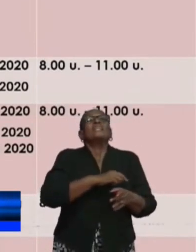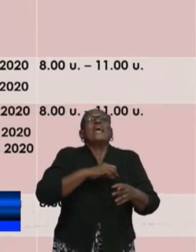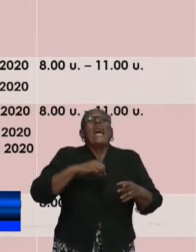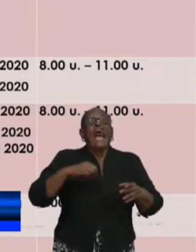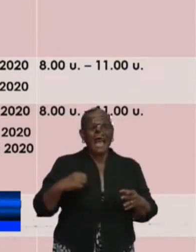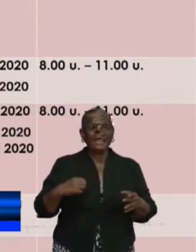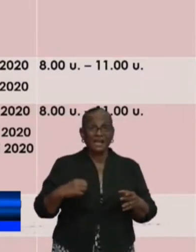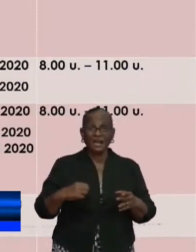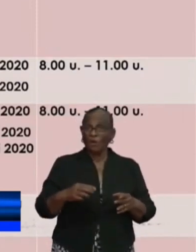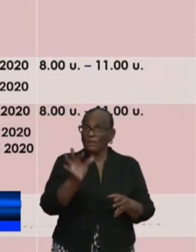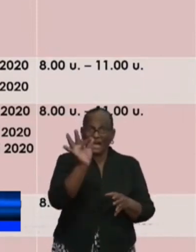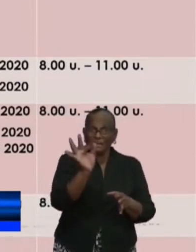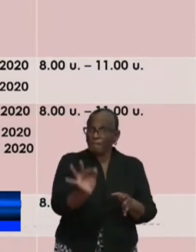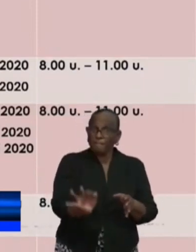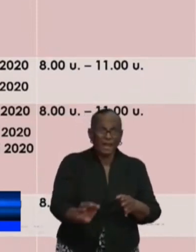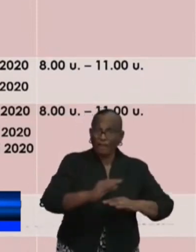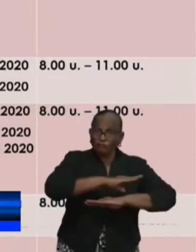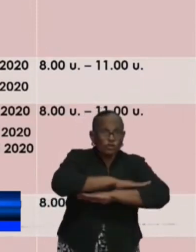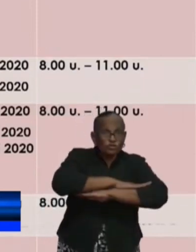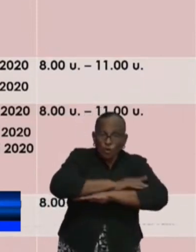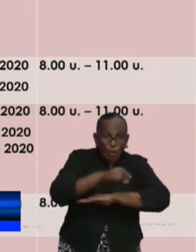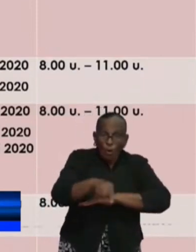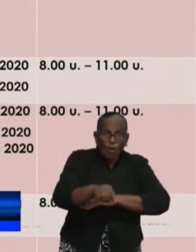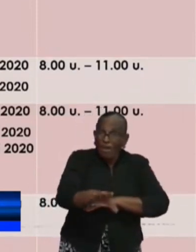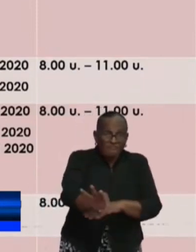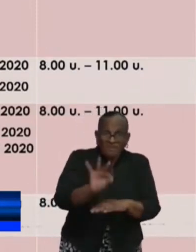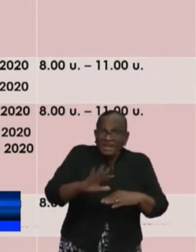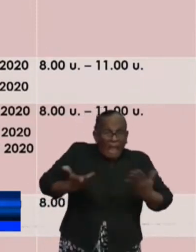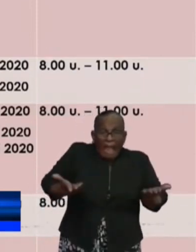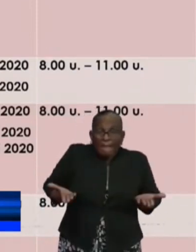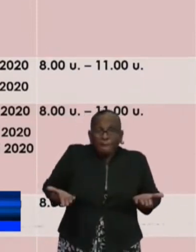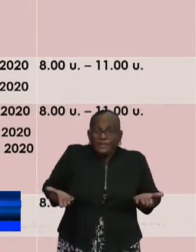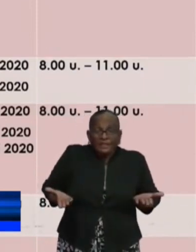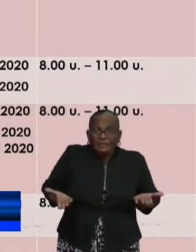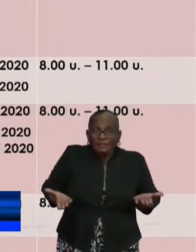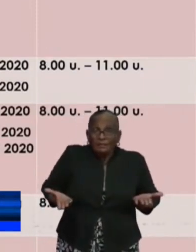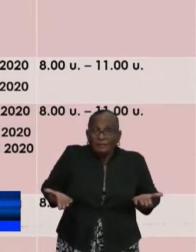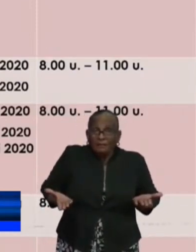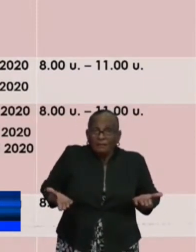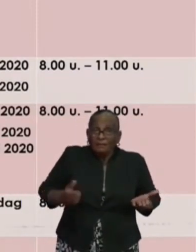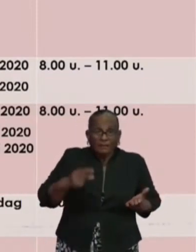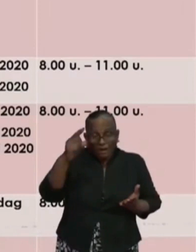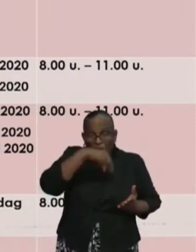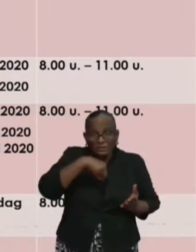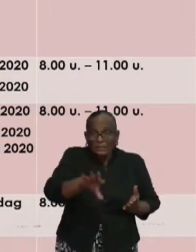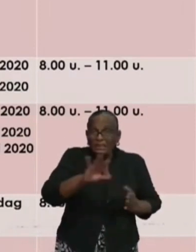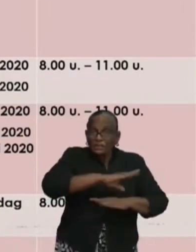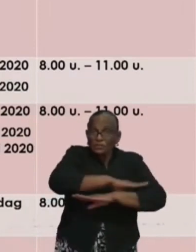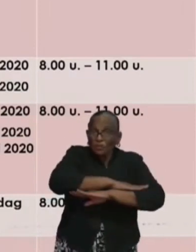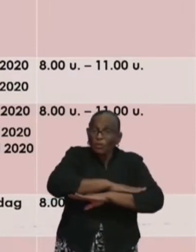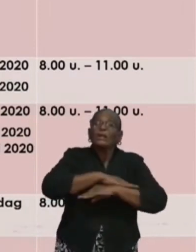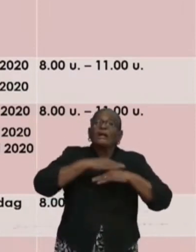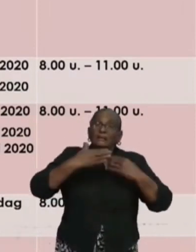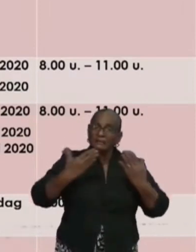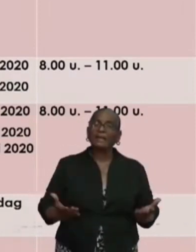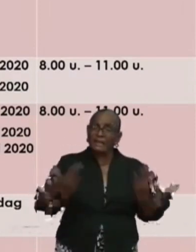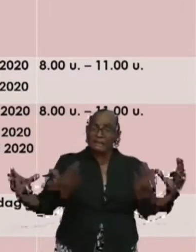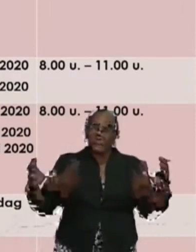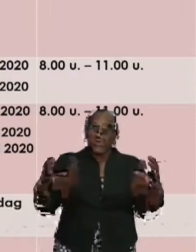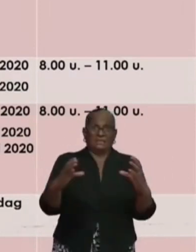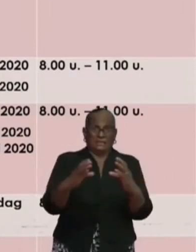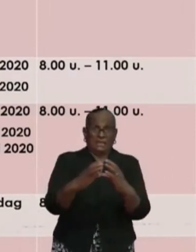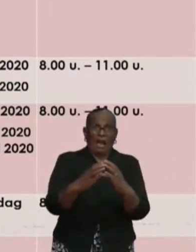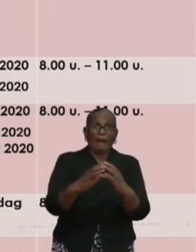dat u geen plek heeft kunnen vinden op de school dat u heeft gekozen, dan zal in samenspraak met